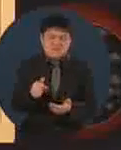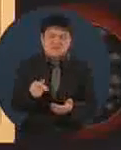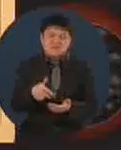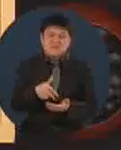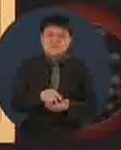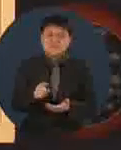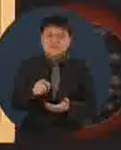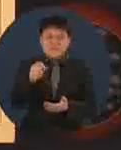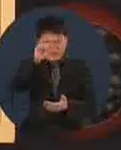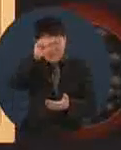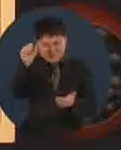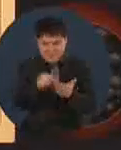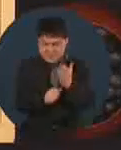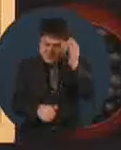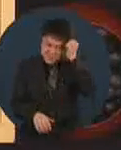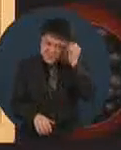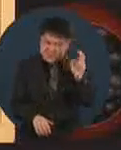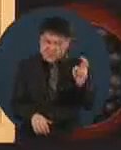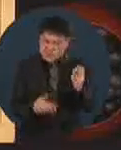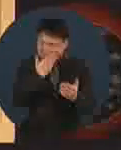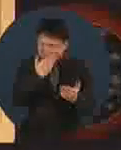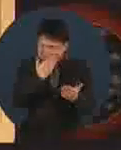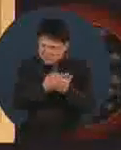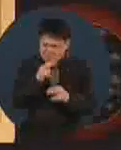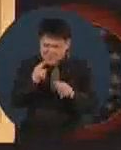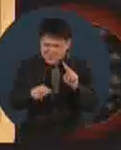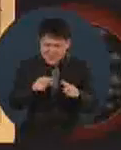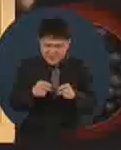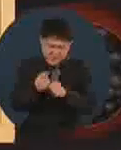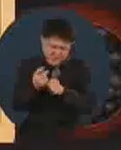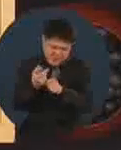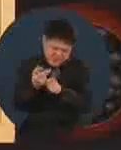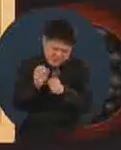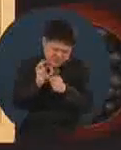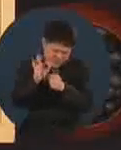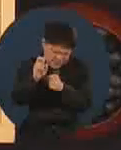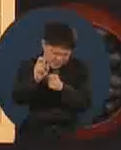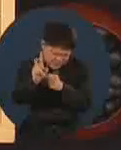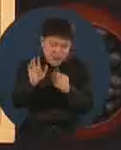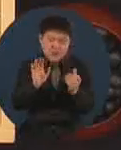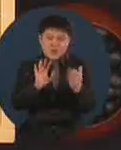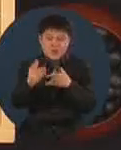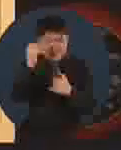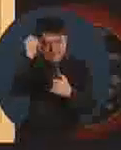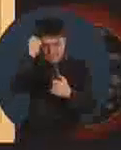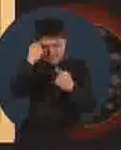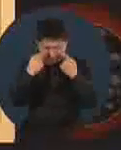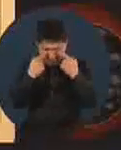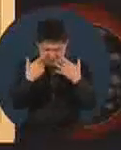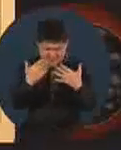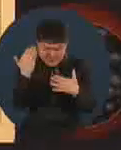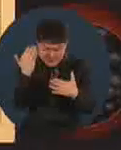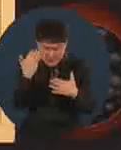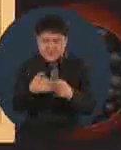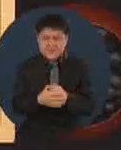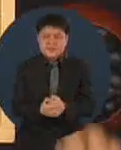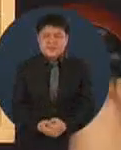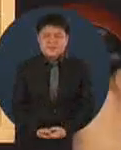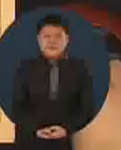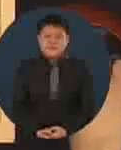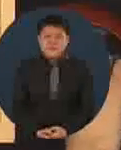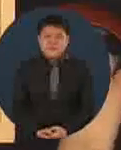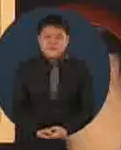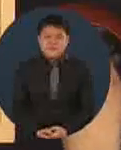남을. 저희들도 중요한 바둑은 정말 몇십 년 지나도 그 바둑을 외우고 있습니다. 네. 네, 입단판이라든가,